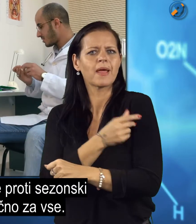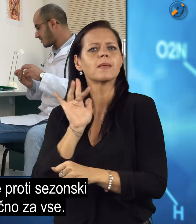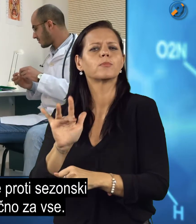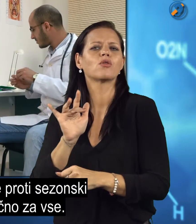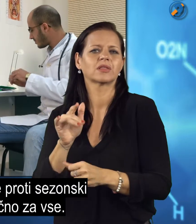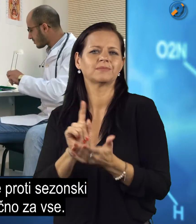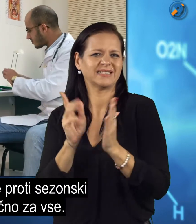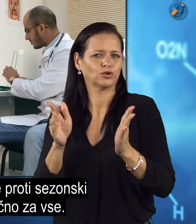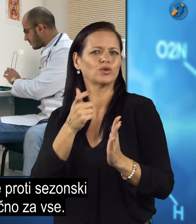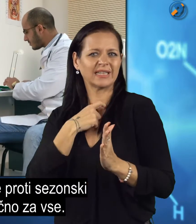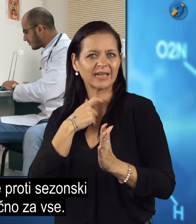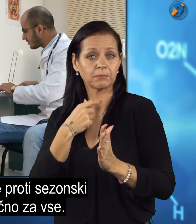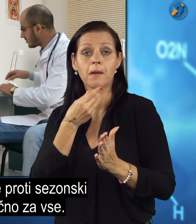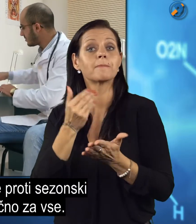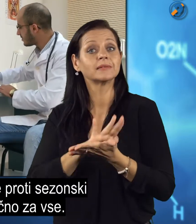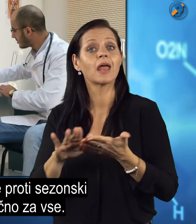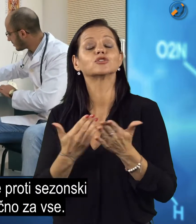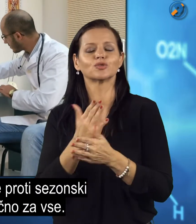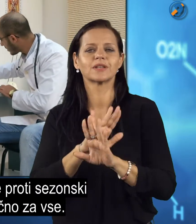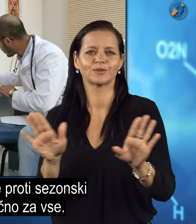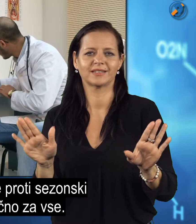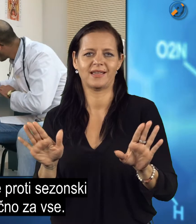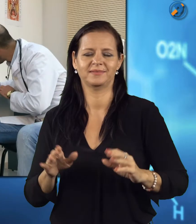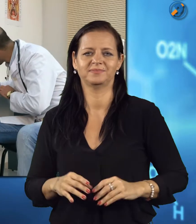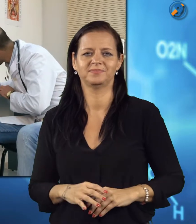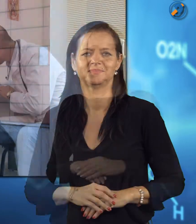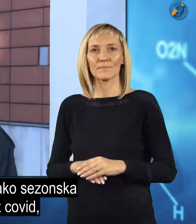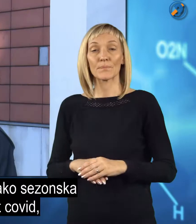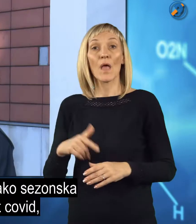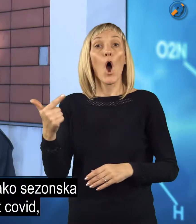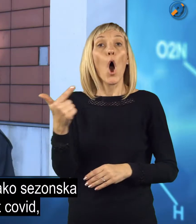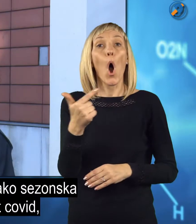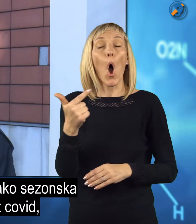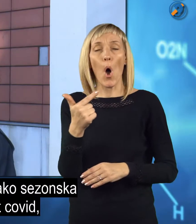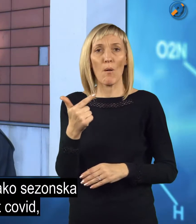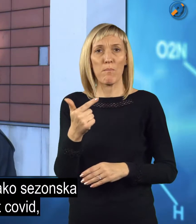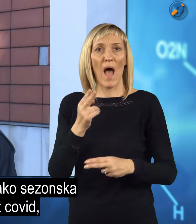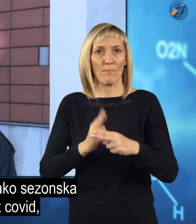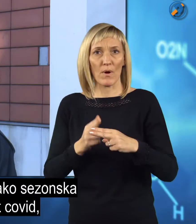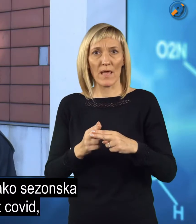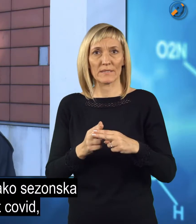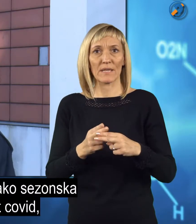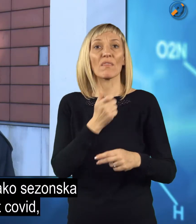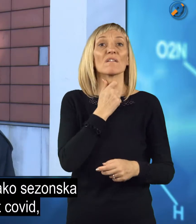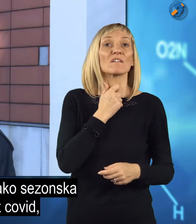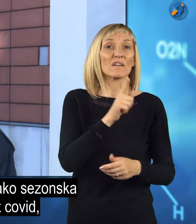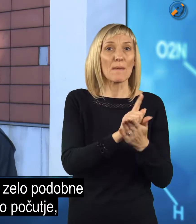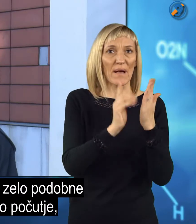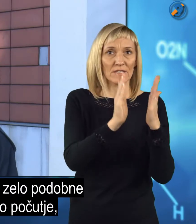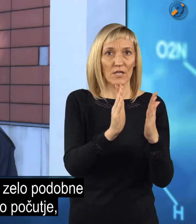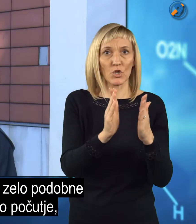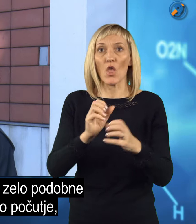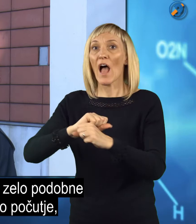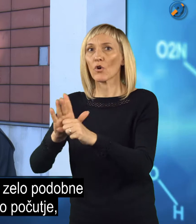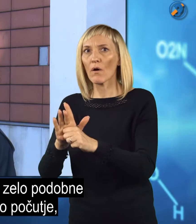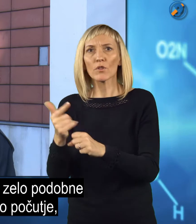proti sezonski gripi brezplačno za vse. Obe bolezni, tako sezonska gripa kot COVID, imata v